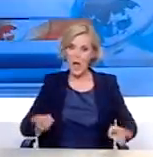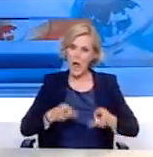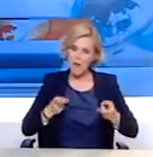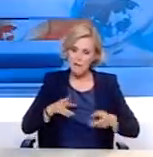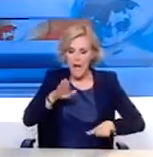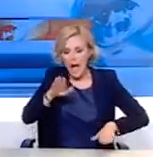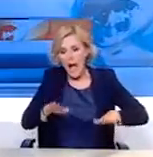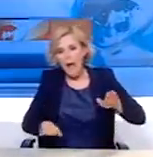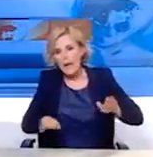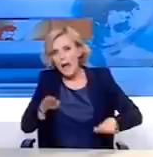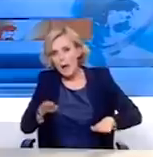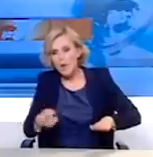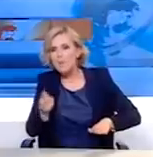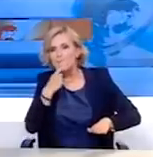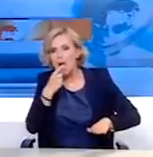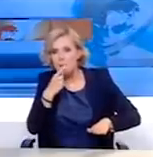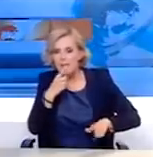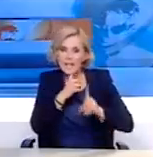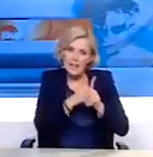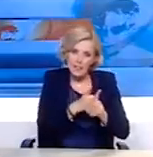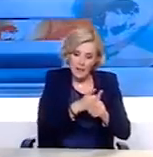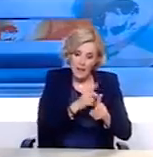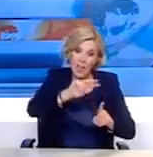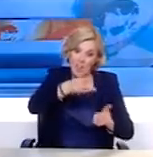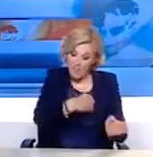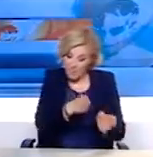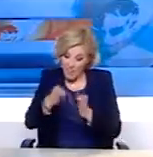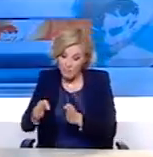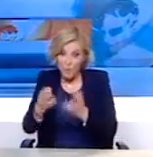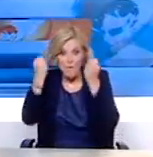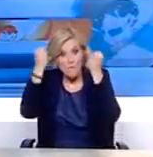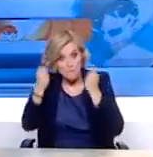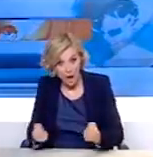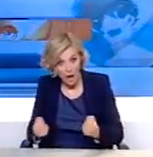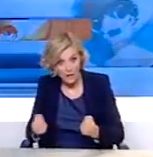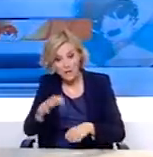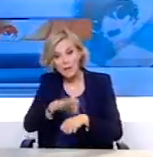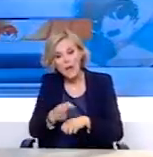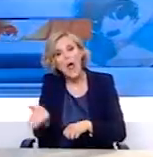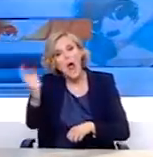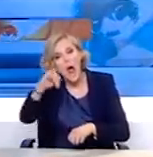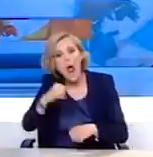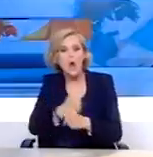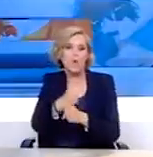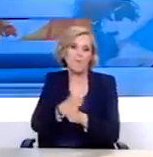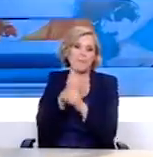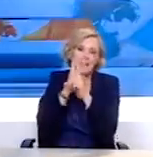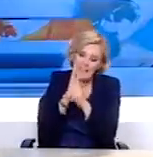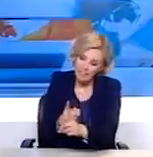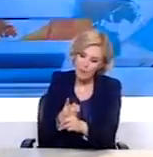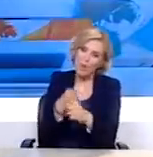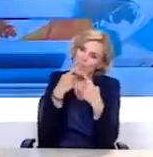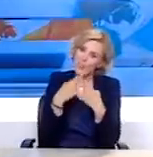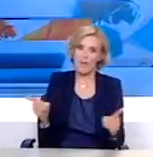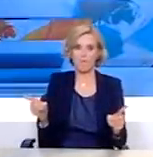κάποιες ενδείξεις ότι και αυτά βοηθούν πάρα πολύ. Θεωρώ ότι μαζί με όλες τις χώρες παρακολουθούμε με αγωνία τις εξελίξεις στον